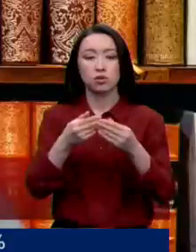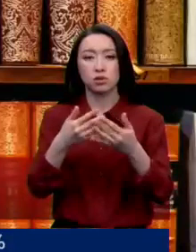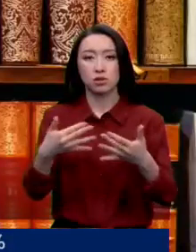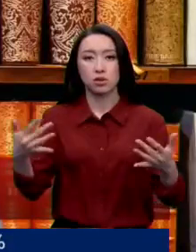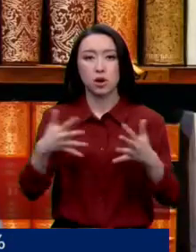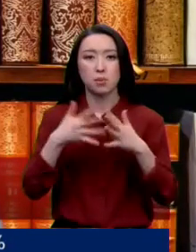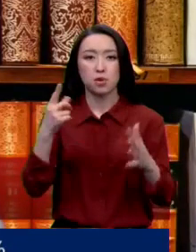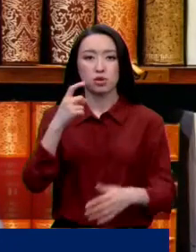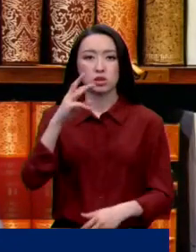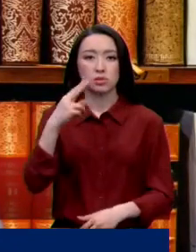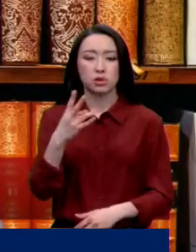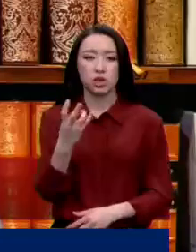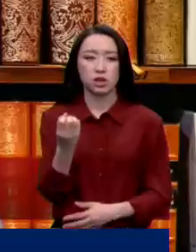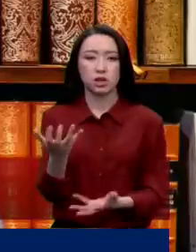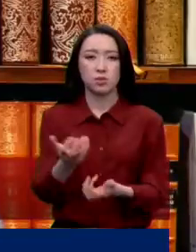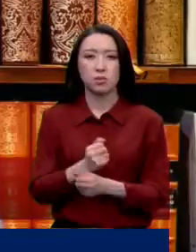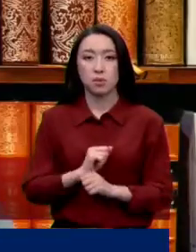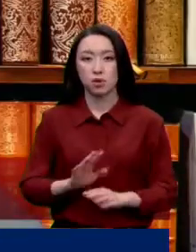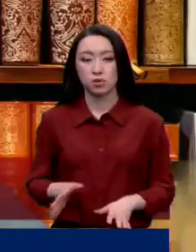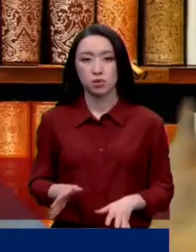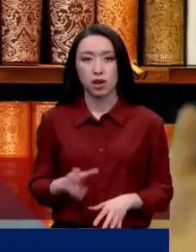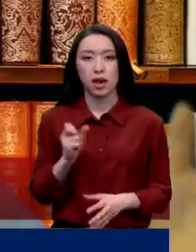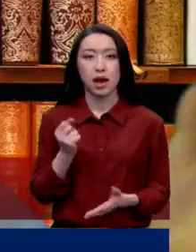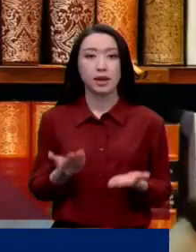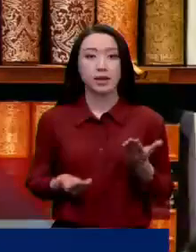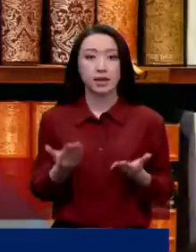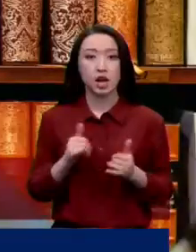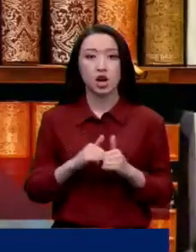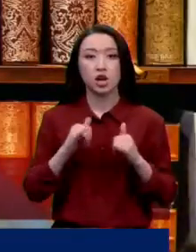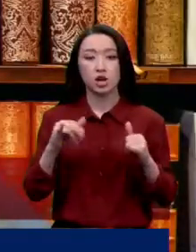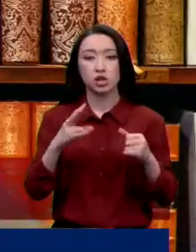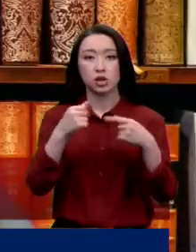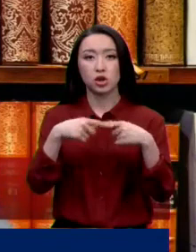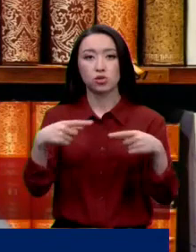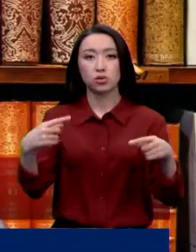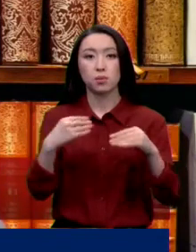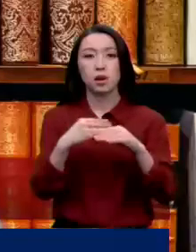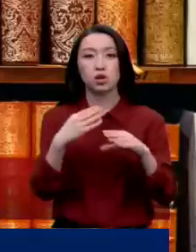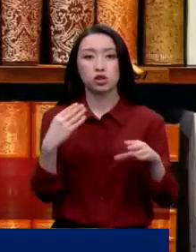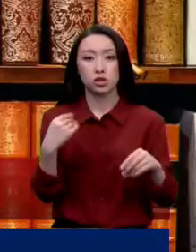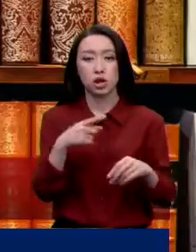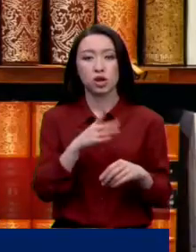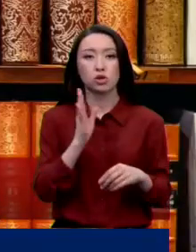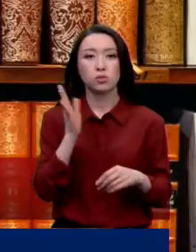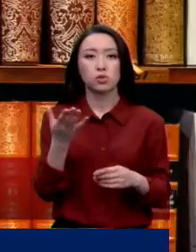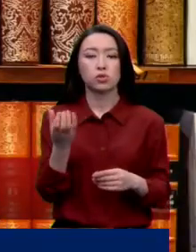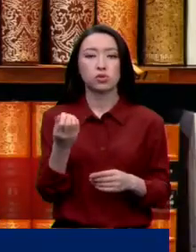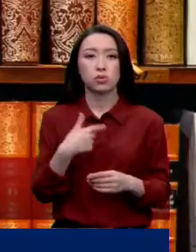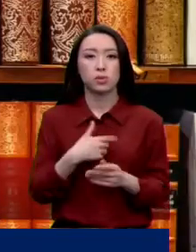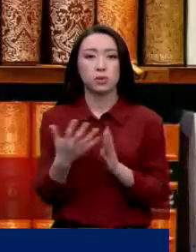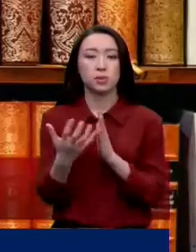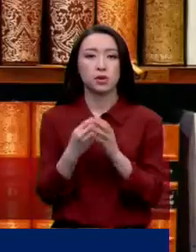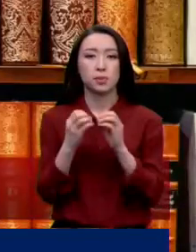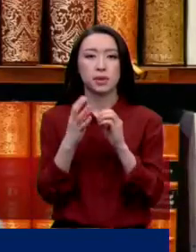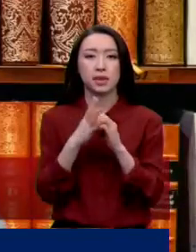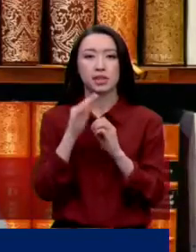100 миллиардов тенге это не получится. Вот. А если расширить на другие машины, они же будут еще... Это мы берем